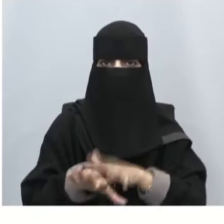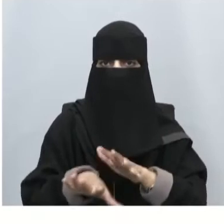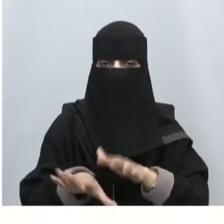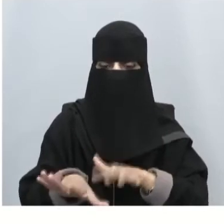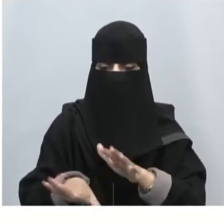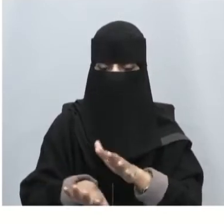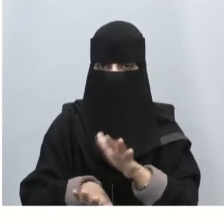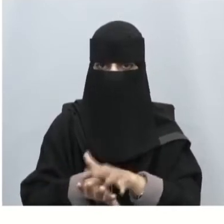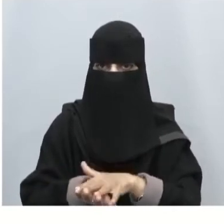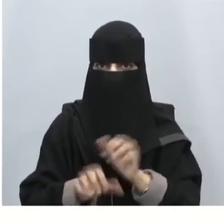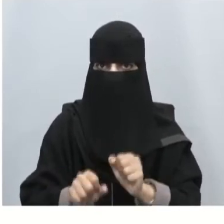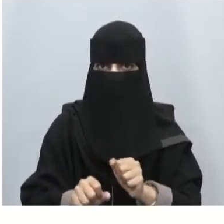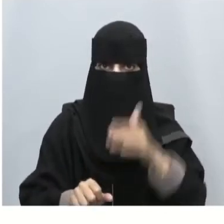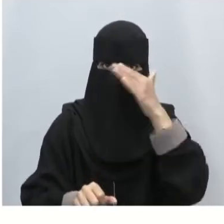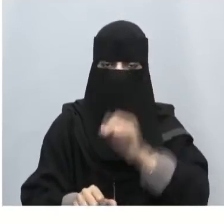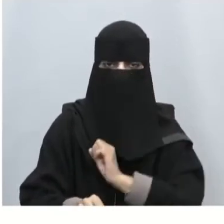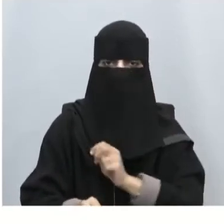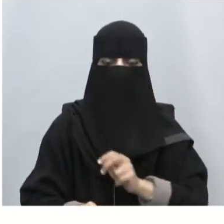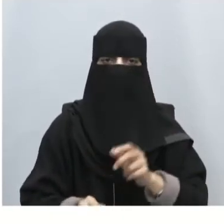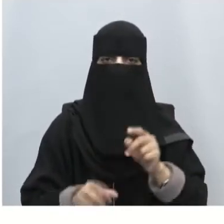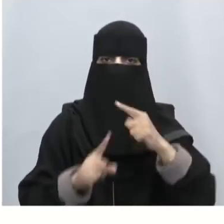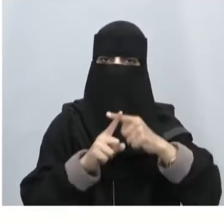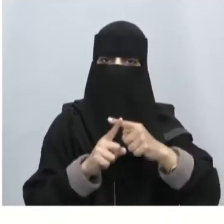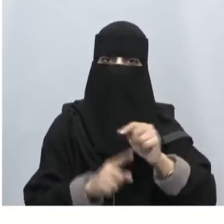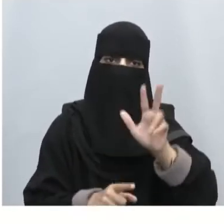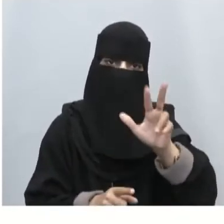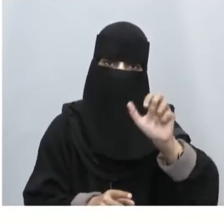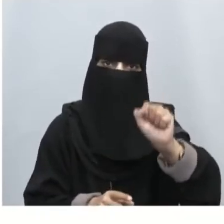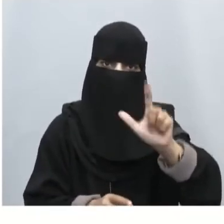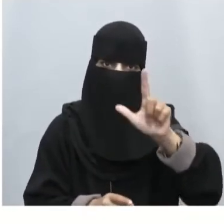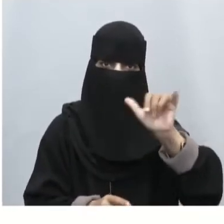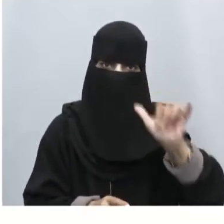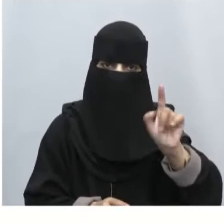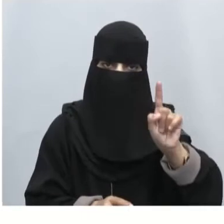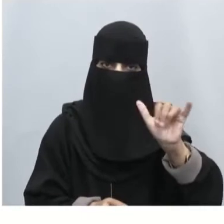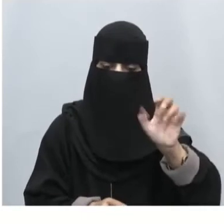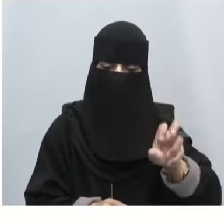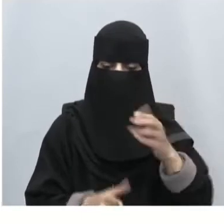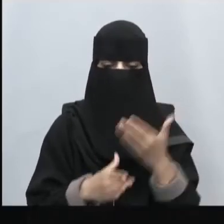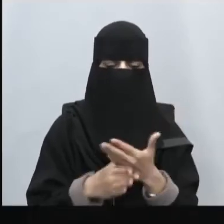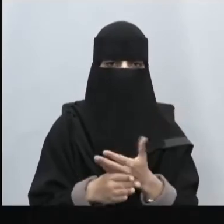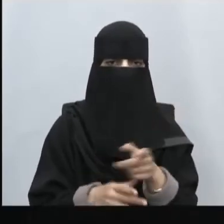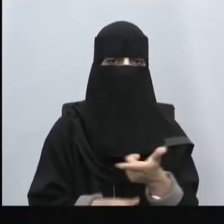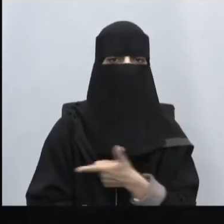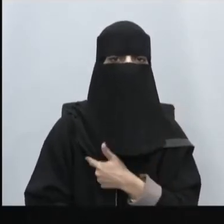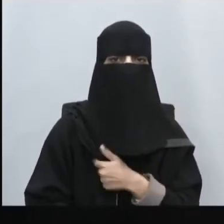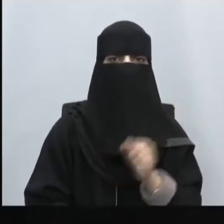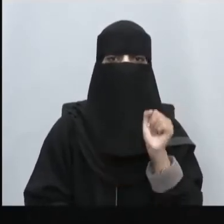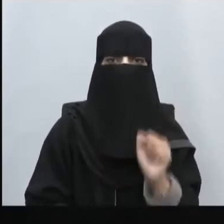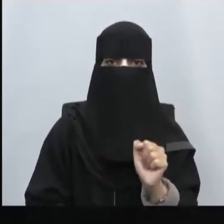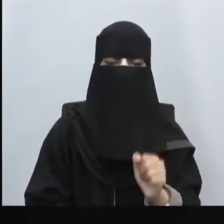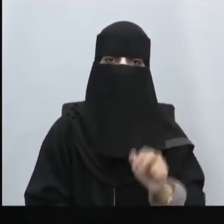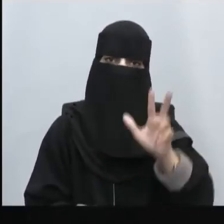واخيرا نريد ان نعلل لماذا تم تسميتها بالصليبيه يا ترى نبدا